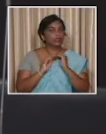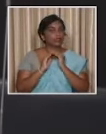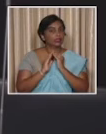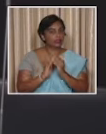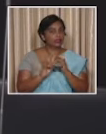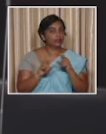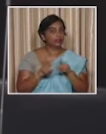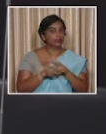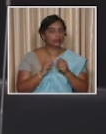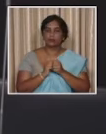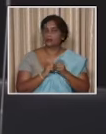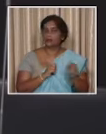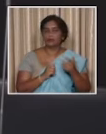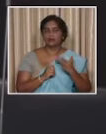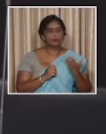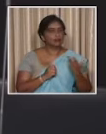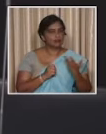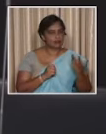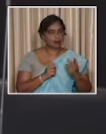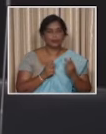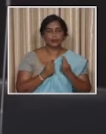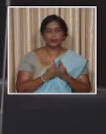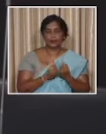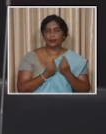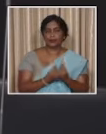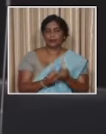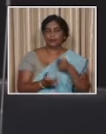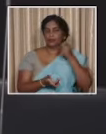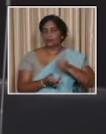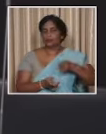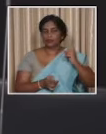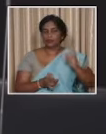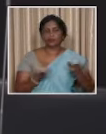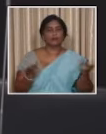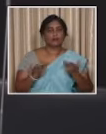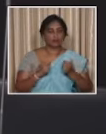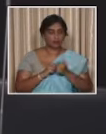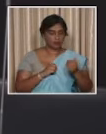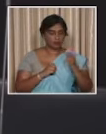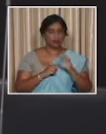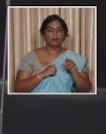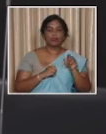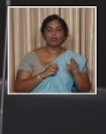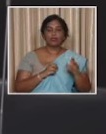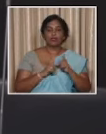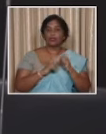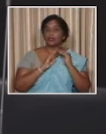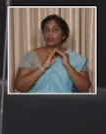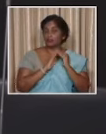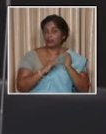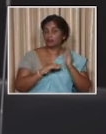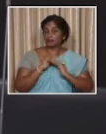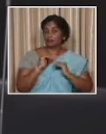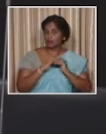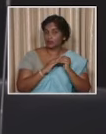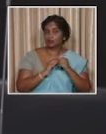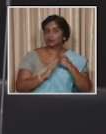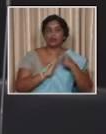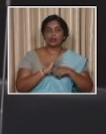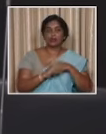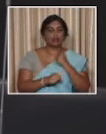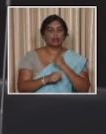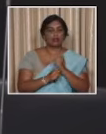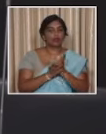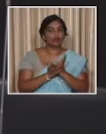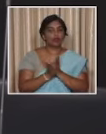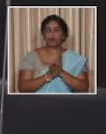දෙපාර්තමේන්තුවක් වශයෙන් පවත්වාගෙන යන්න බෑ. ක්ෂණිකව තීන්දුව තීරණ ගන්න බැරි තත්ත්වයේ තුල දෙපාර්තමේන්තු ක්‍රමයට ලංකා ආණ්ඩුවේ දුම්රිය